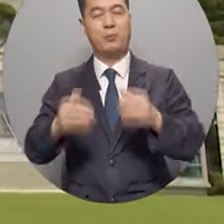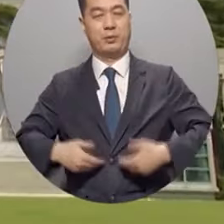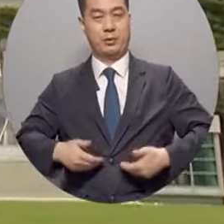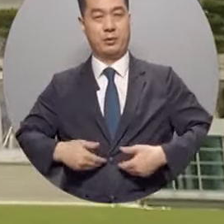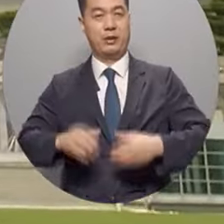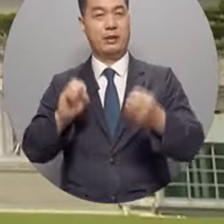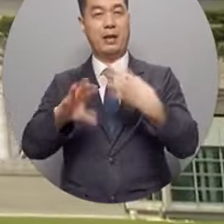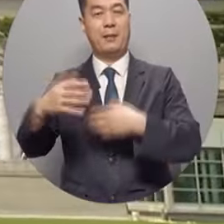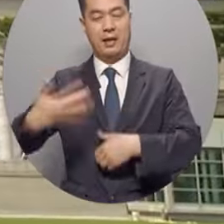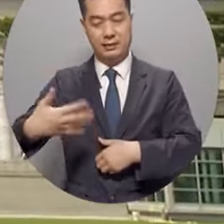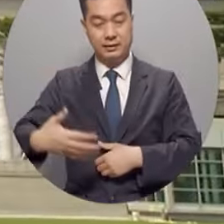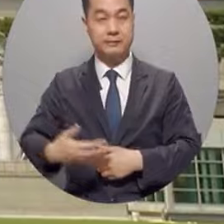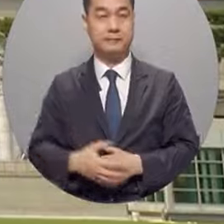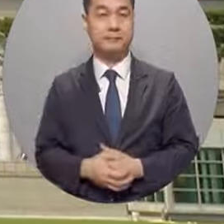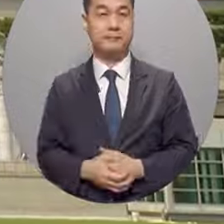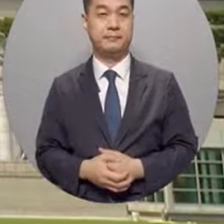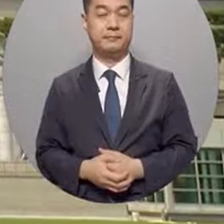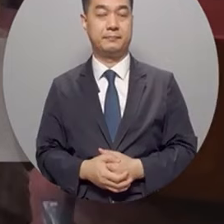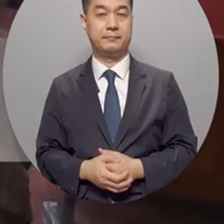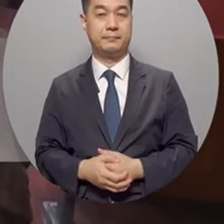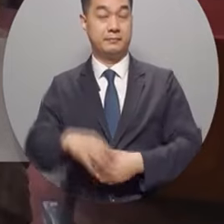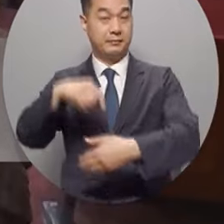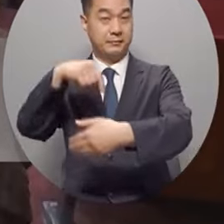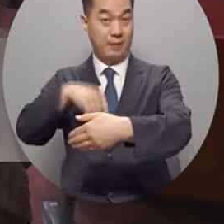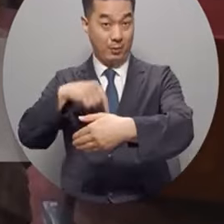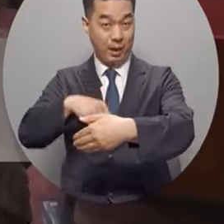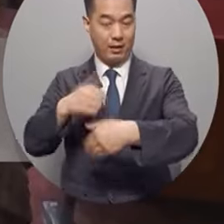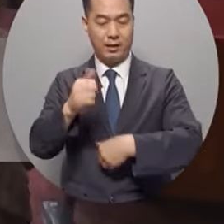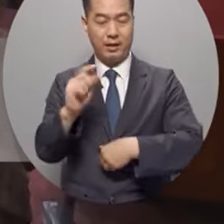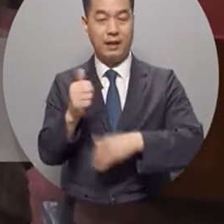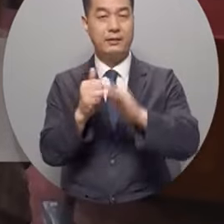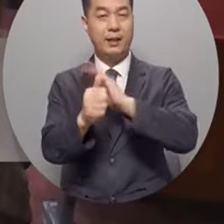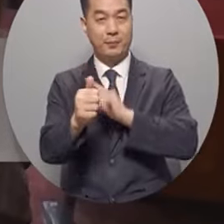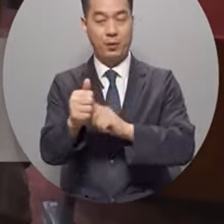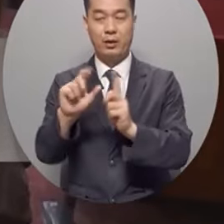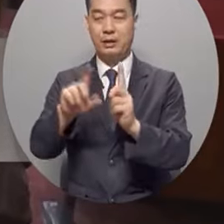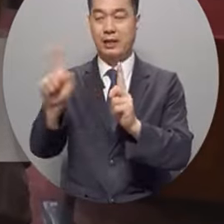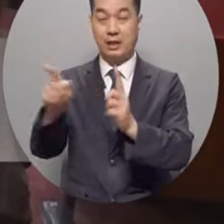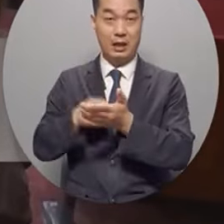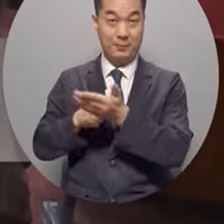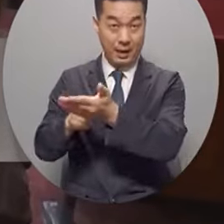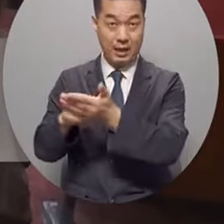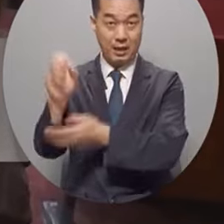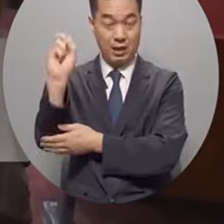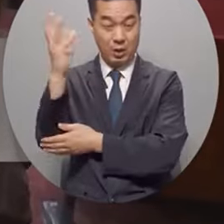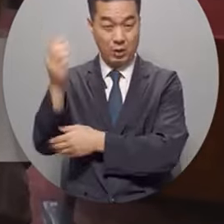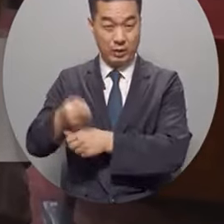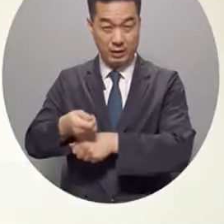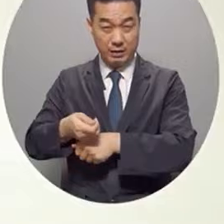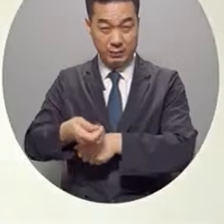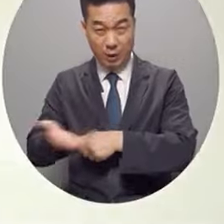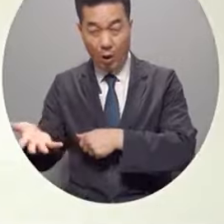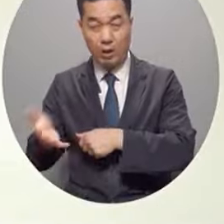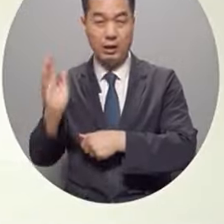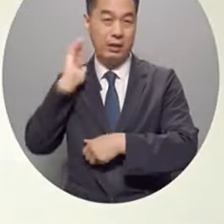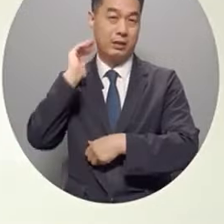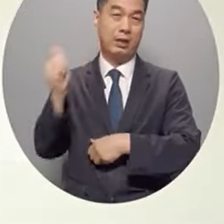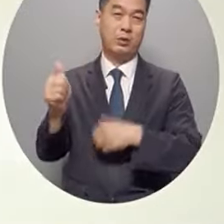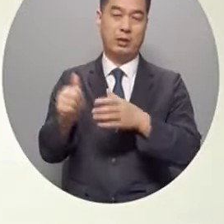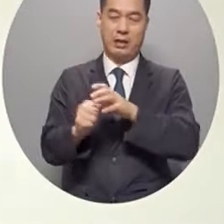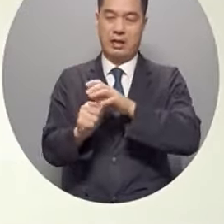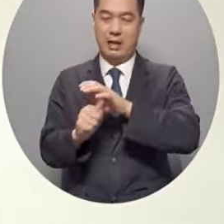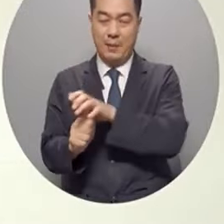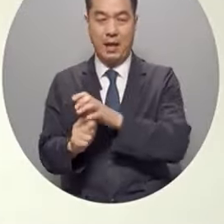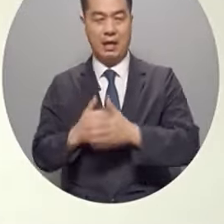내놓지 않고 있는데 다만 내부에선 한 대표가 또 독대 요청 사실을 언론에 흘려을 한다는 등의